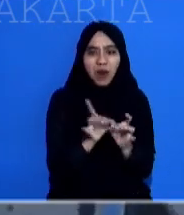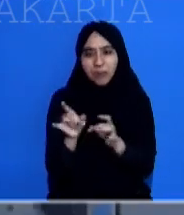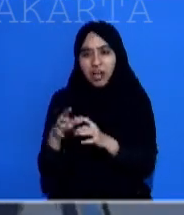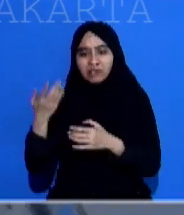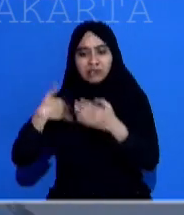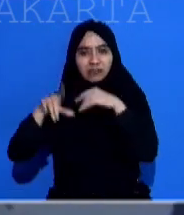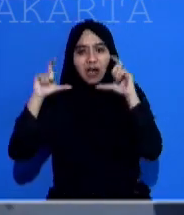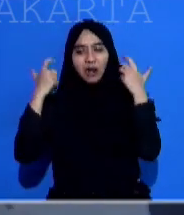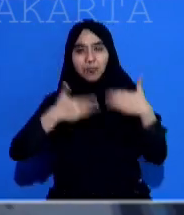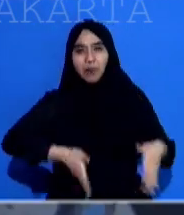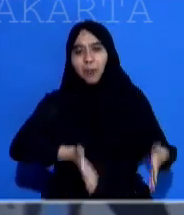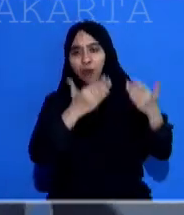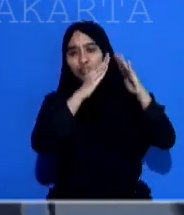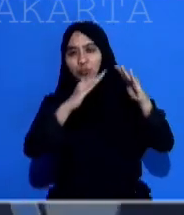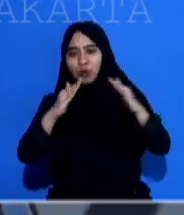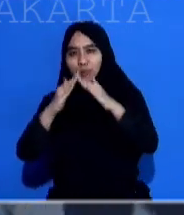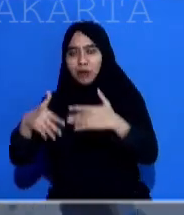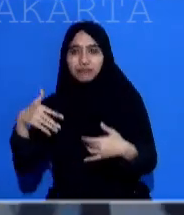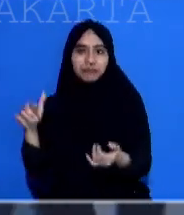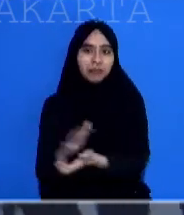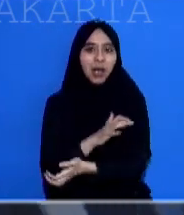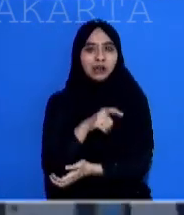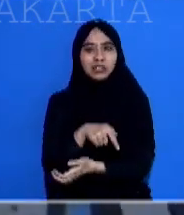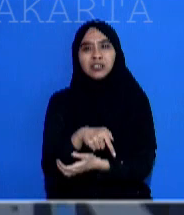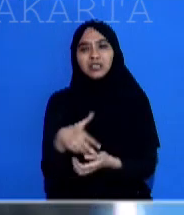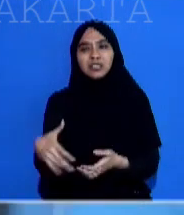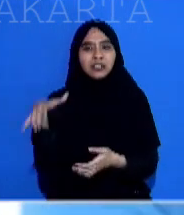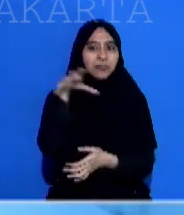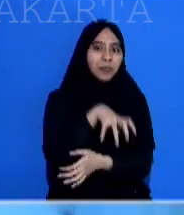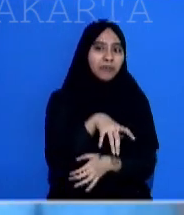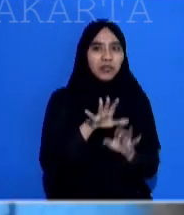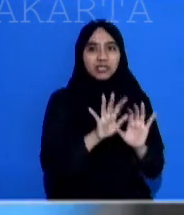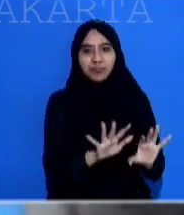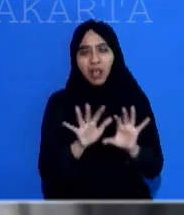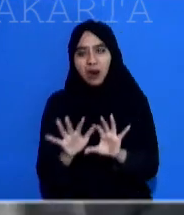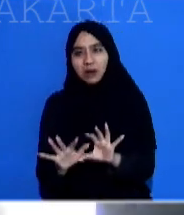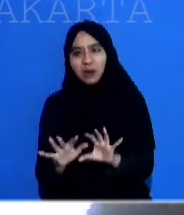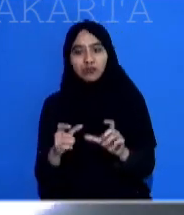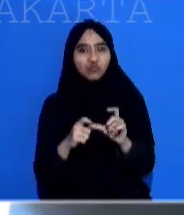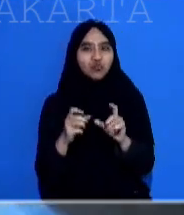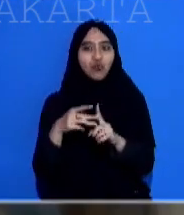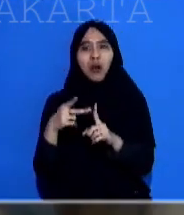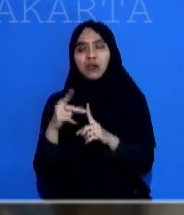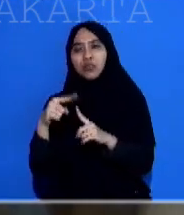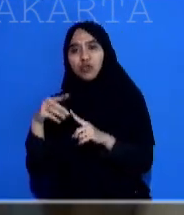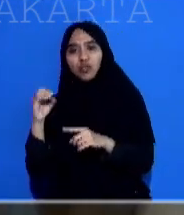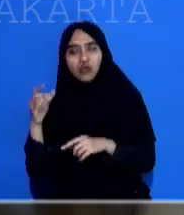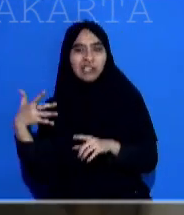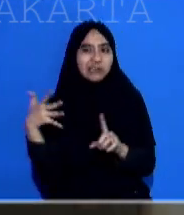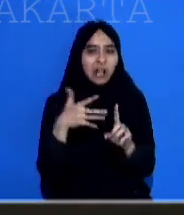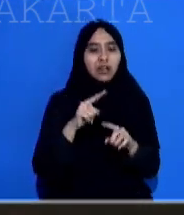bangunan rumah yang dulu bekas dipakai untuk persinggahan sementara l callol Soeharto ketika dikejar-kejar tentara